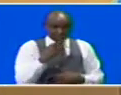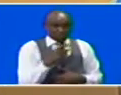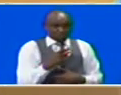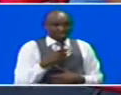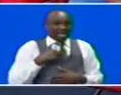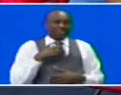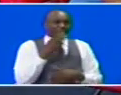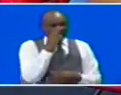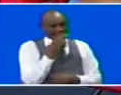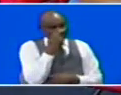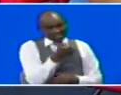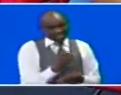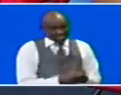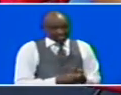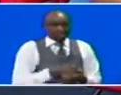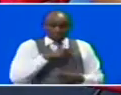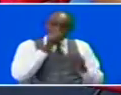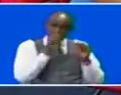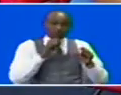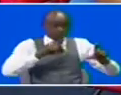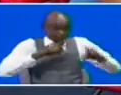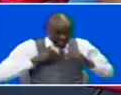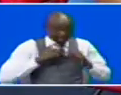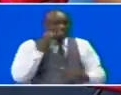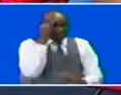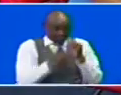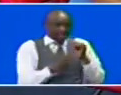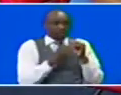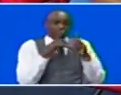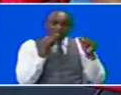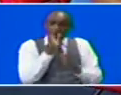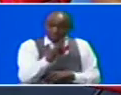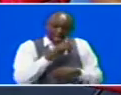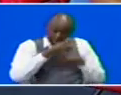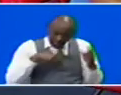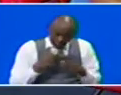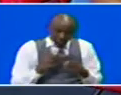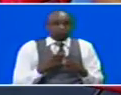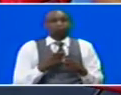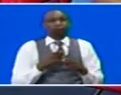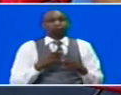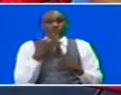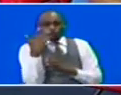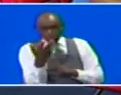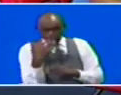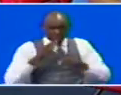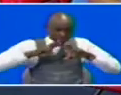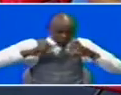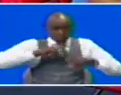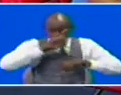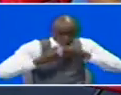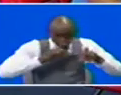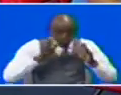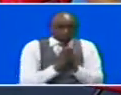mzaha kidogo, labda unaweza kutuambia kauli yako ya mwisho kuhusiana na swala hili lote la ukaguzi wa vyeti